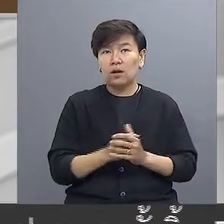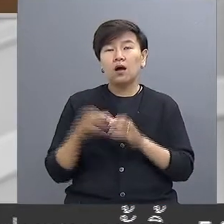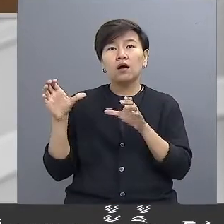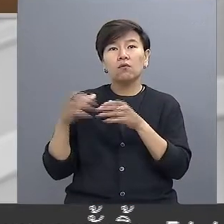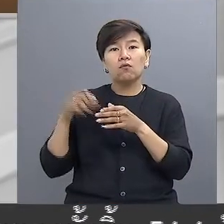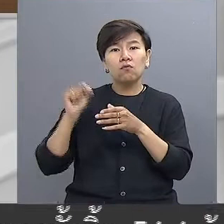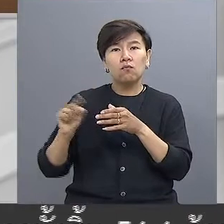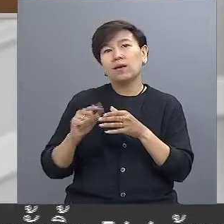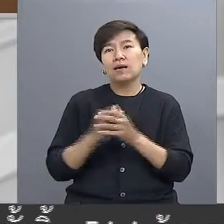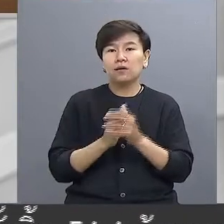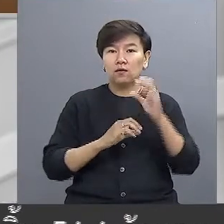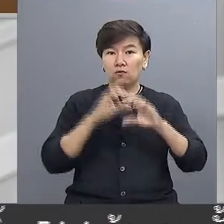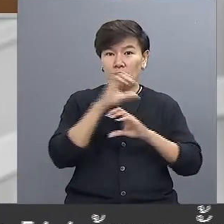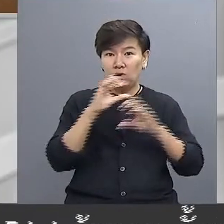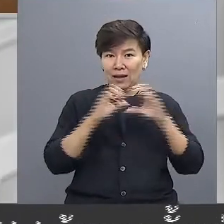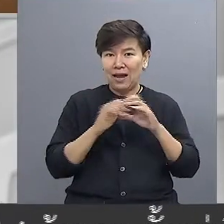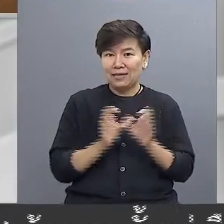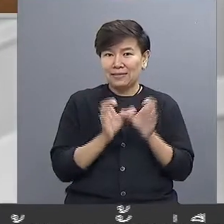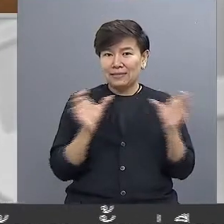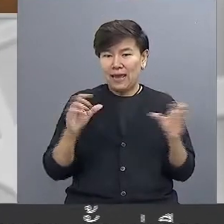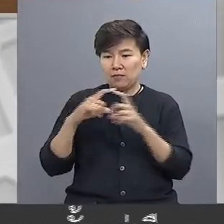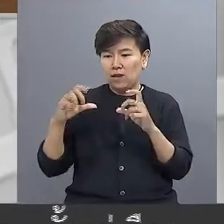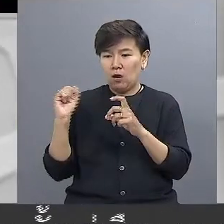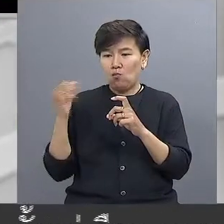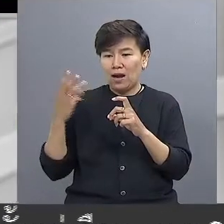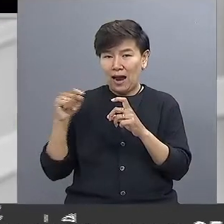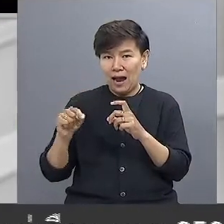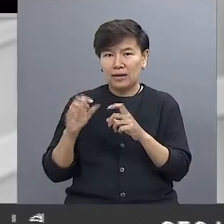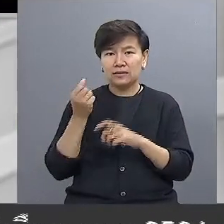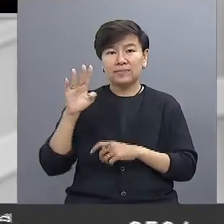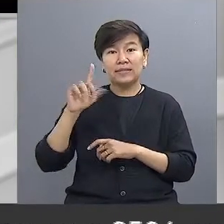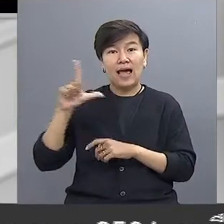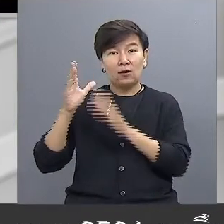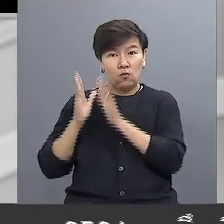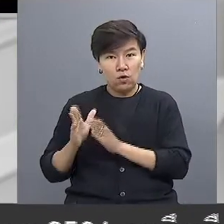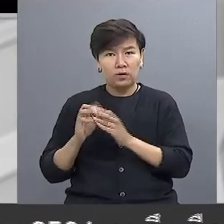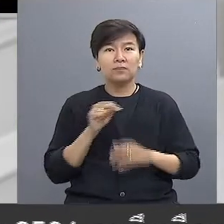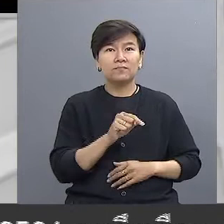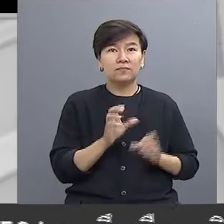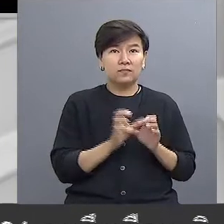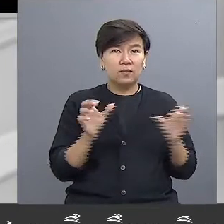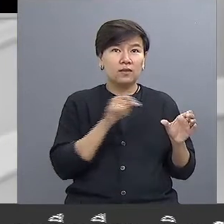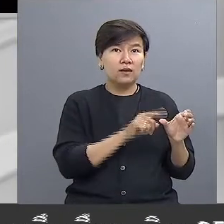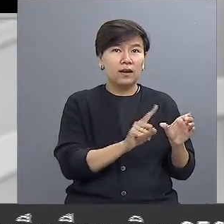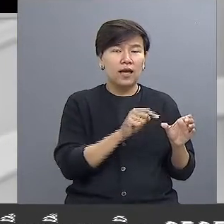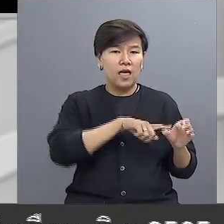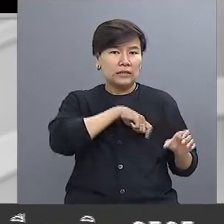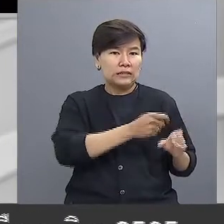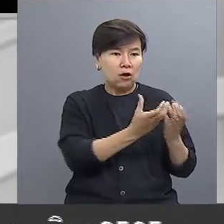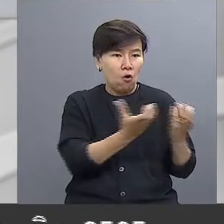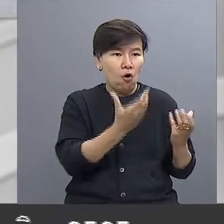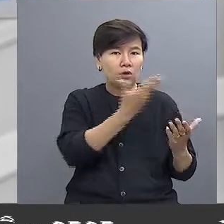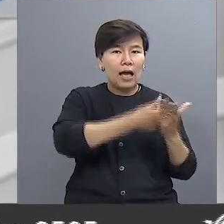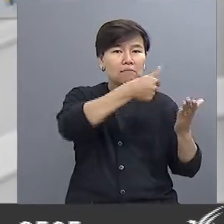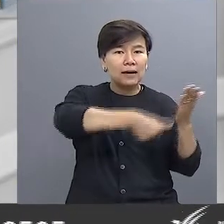สิทธิ์ซ้ำกันออกไป 2กลุ่มก็คือบัตรสวัสดิการแห่งรัฐ 14มีคนแล้วก็ตัดกลุ่มที่น่าจะชอบดีมีคืนคืนภาษี